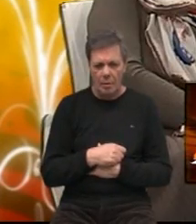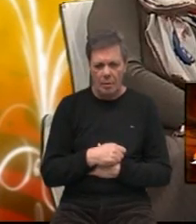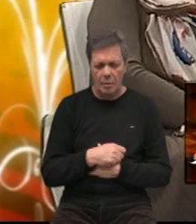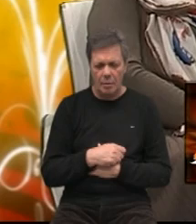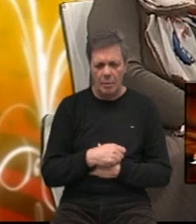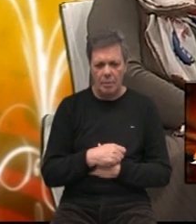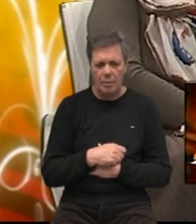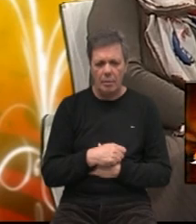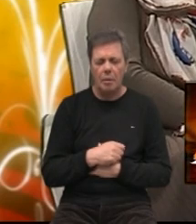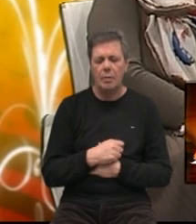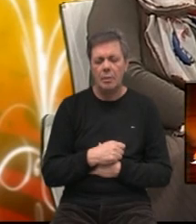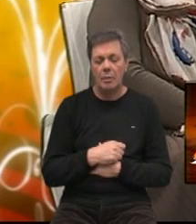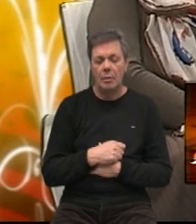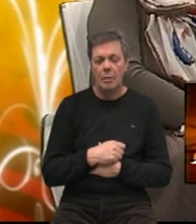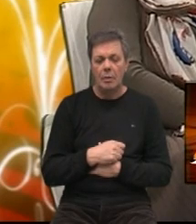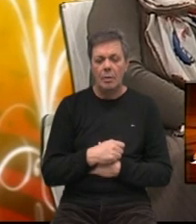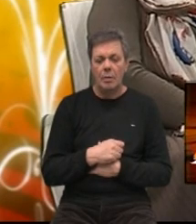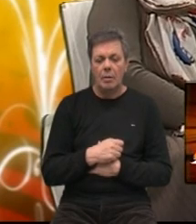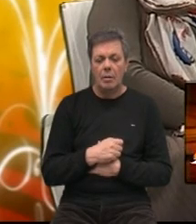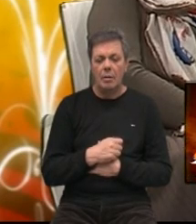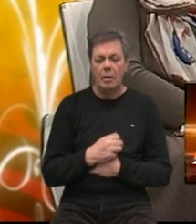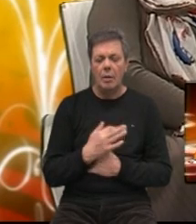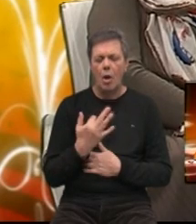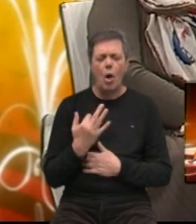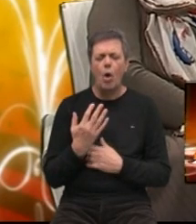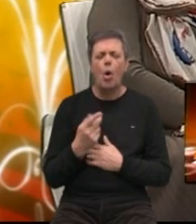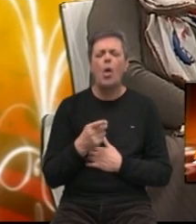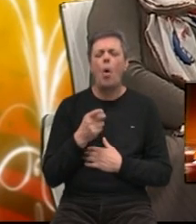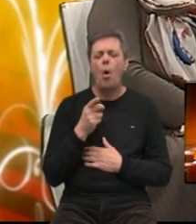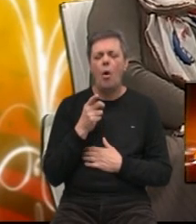Recite nam ako možete, koliko vi